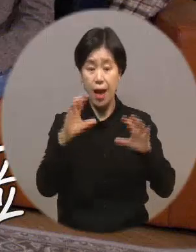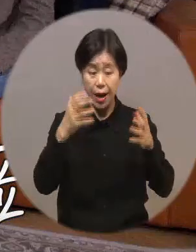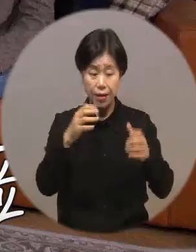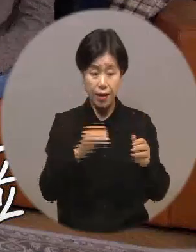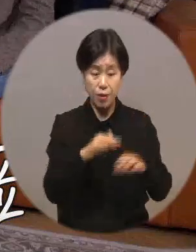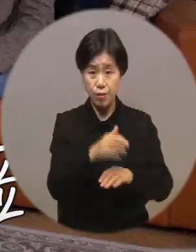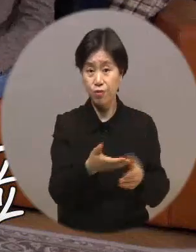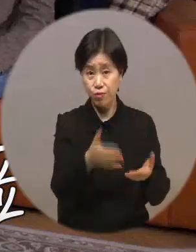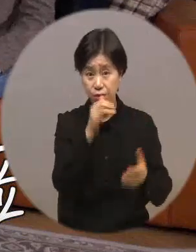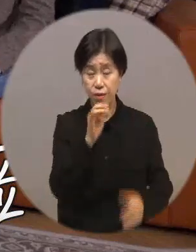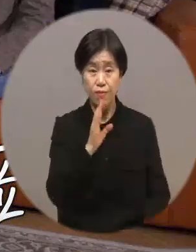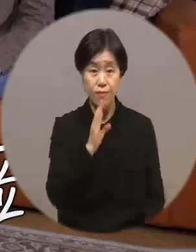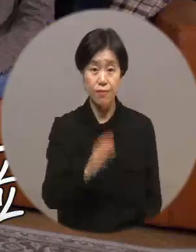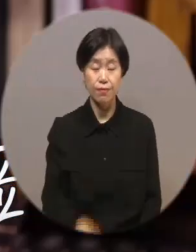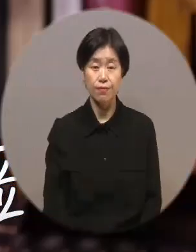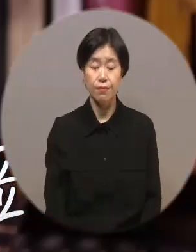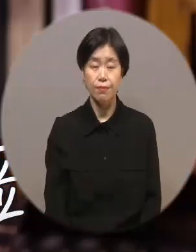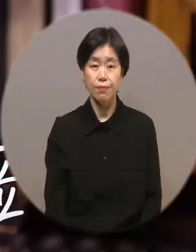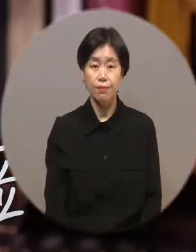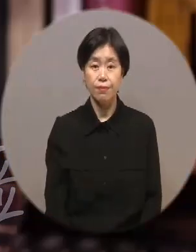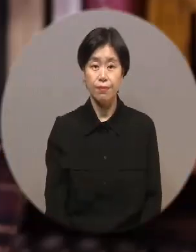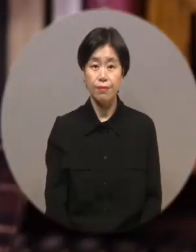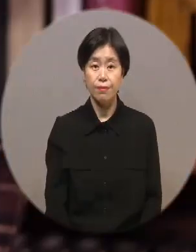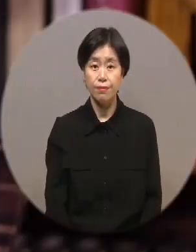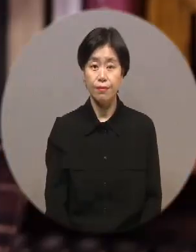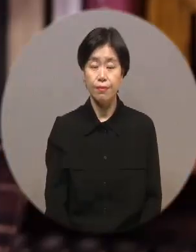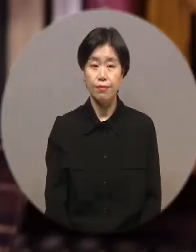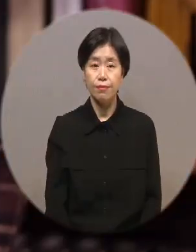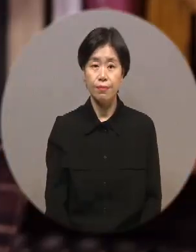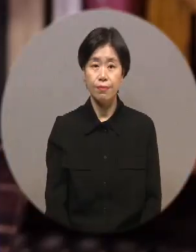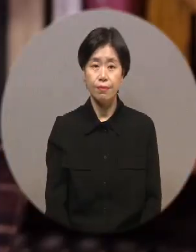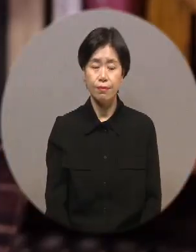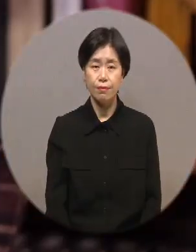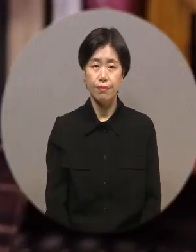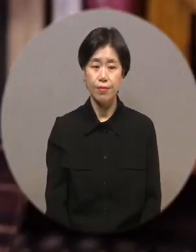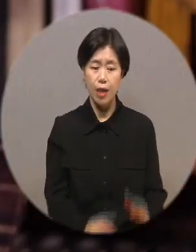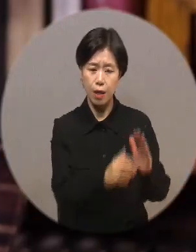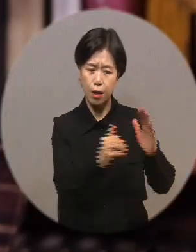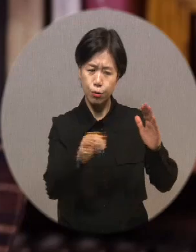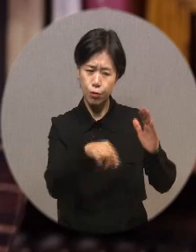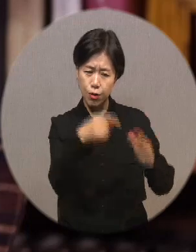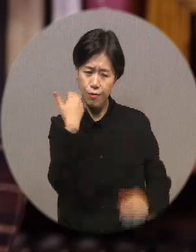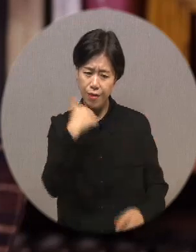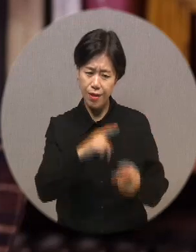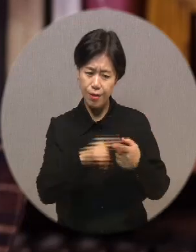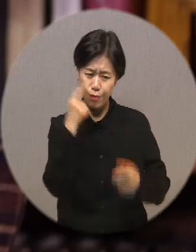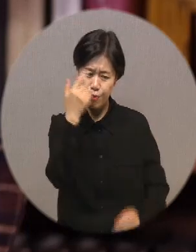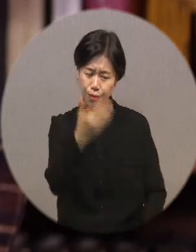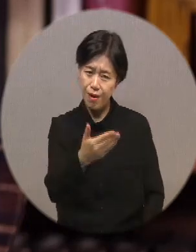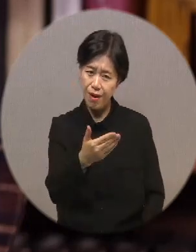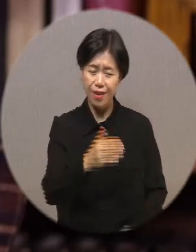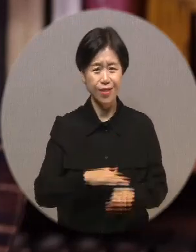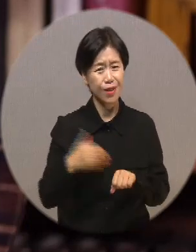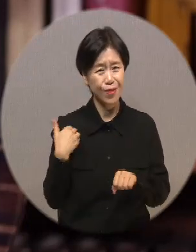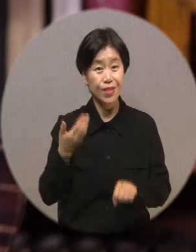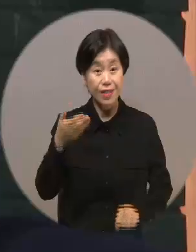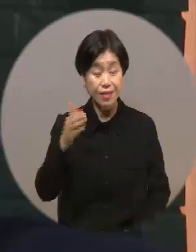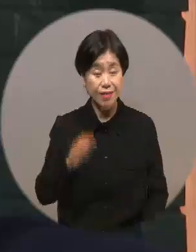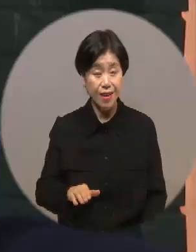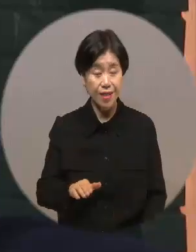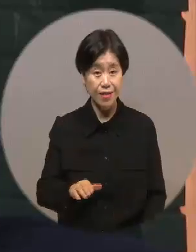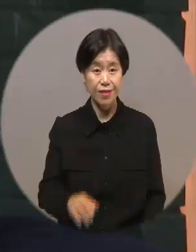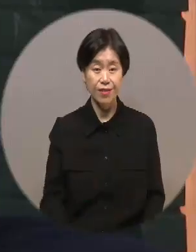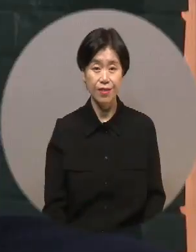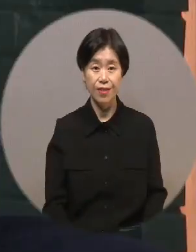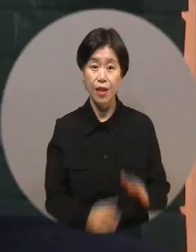누군가한테 주겠죠. 예. 네. 뭐 하나이가 아니어서 누굴 물어봐야 될지 모르겠는데 카페 사장님도 있어요? 그러니까